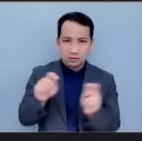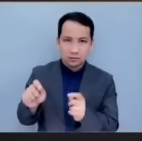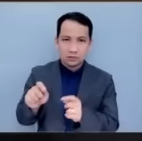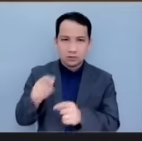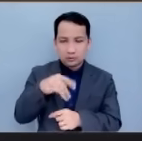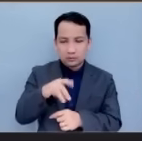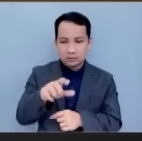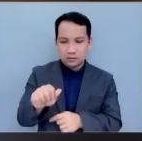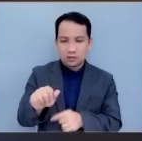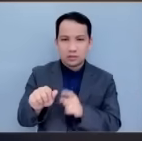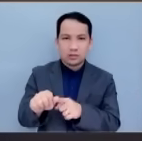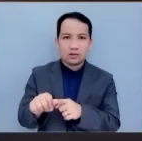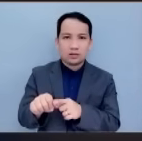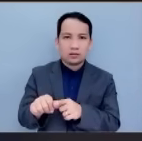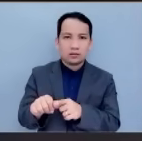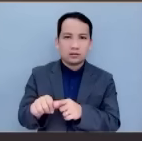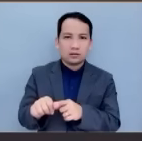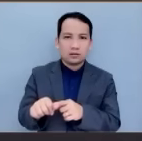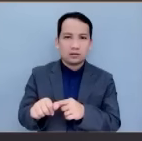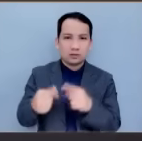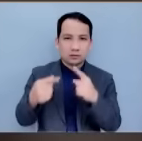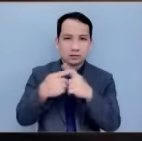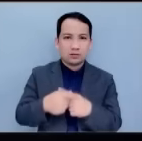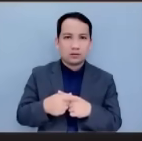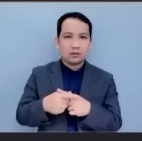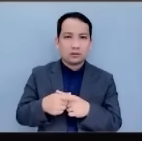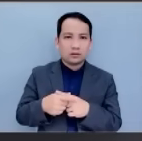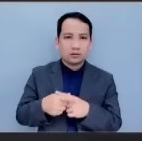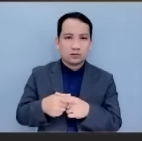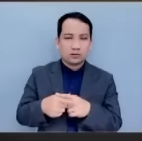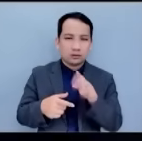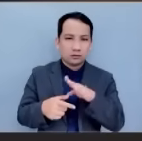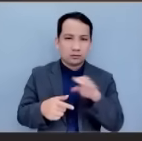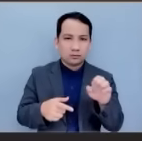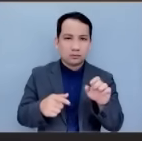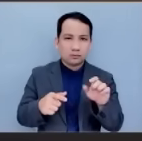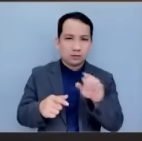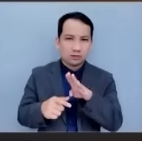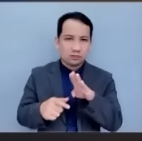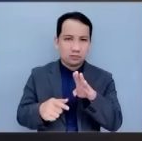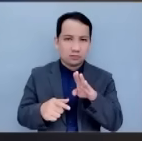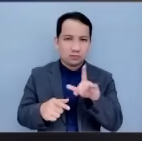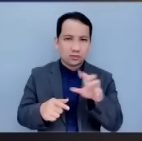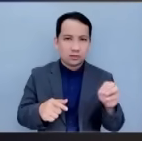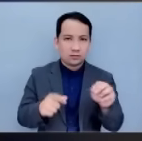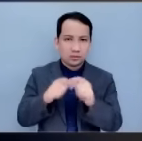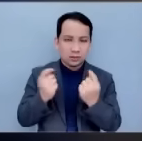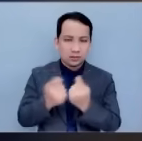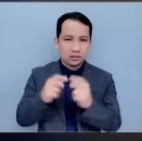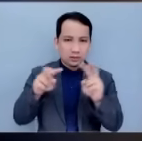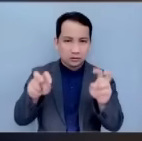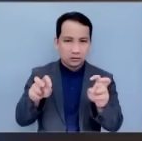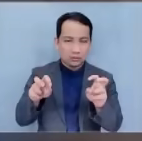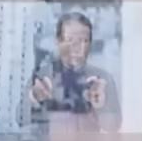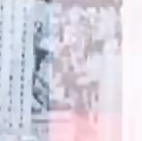ang naging kontrobersyal ang pag-alis ng glam team ni Heart kasunod ng umano'y issue sa pera.